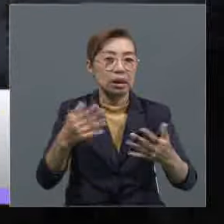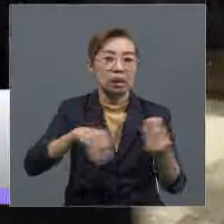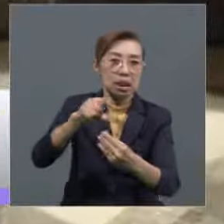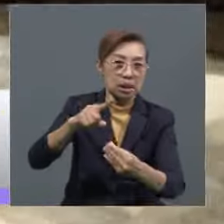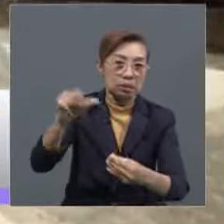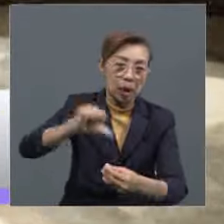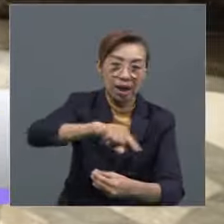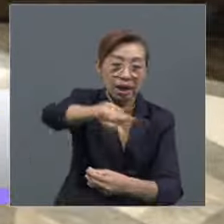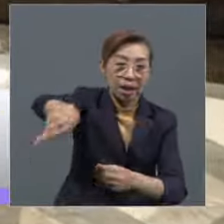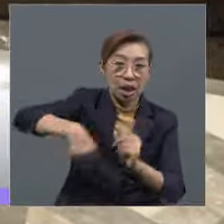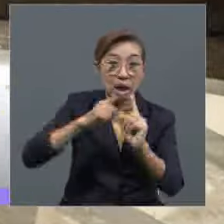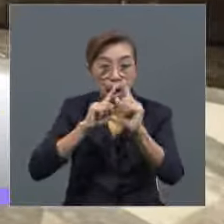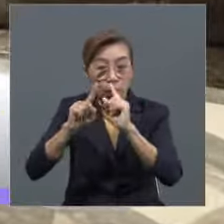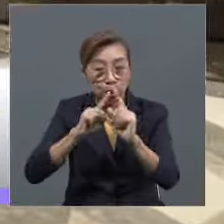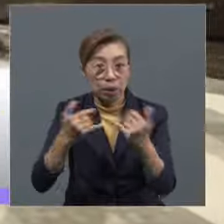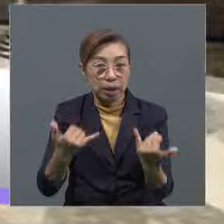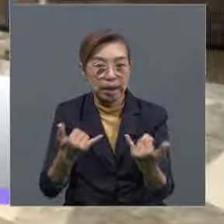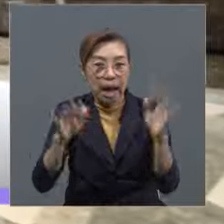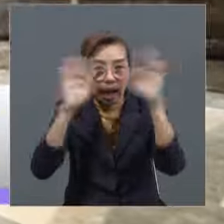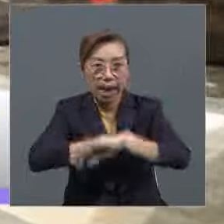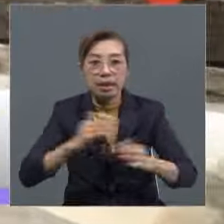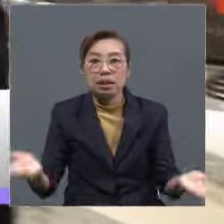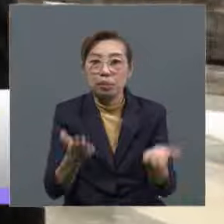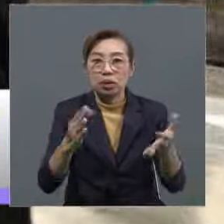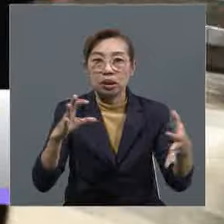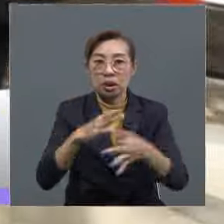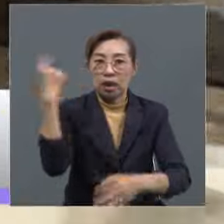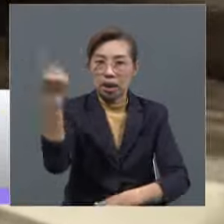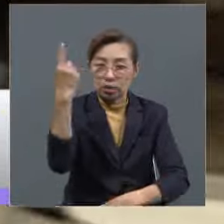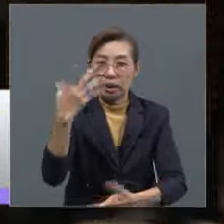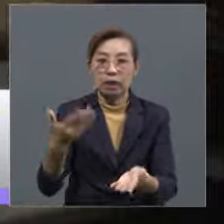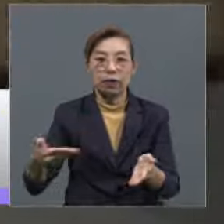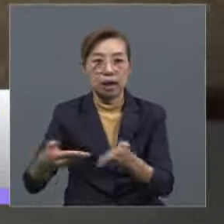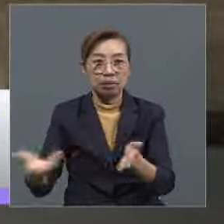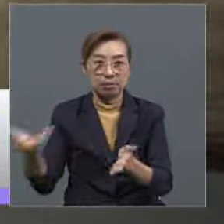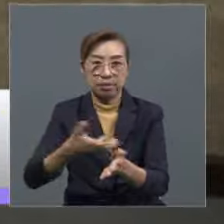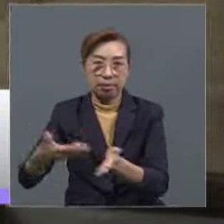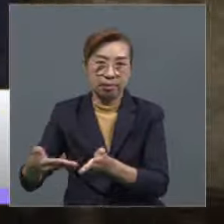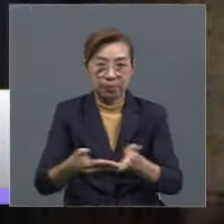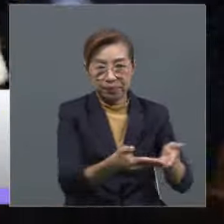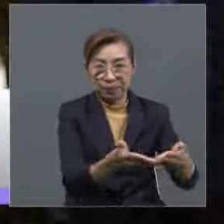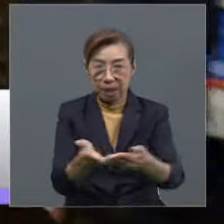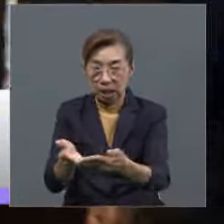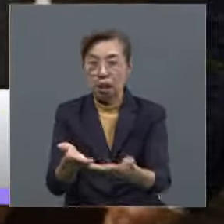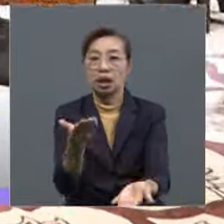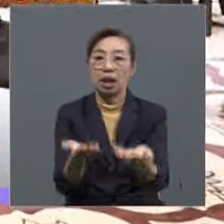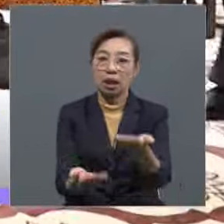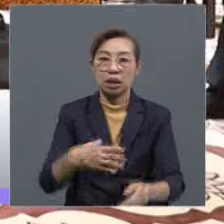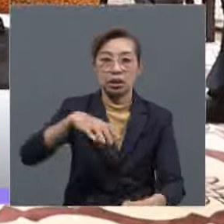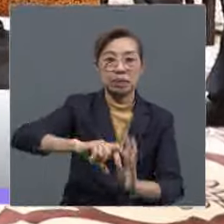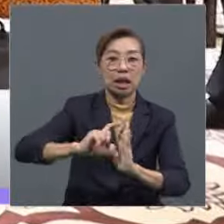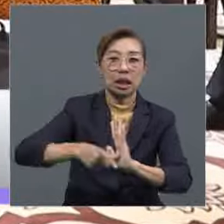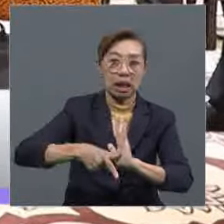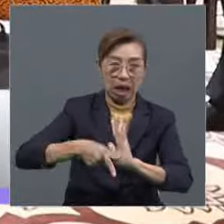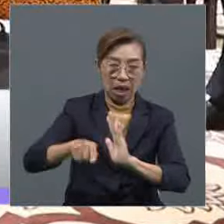เสรีบีมเป็นการส่งเสริมการท่องเที่ยวความร่วมมือด้านการขนส่งทางทะเลรวมไปถึงแนวทางการปรับปรุงสำนักเลขาธิการ